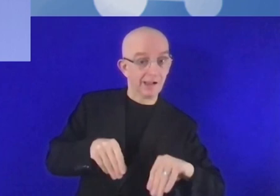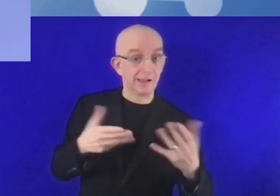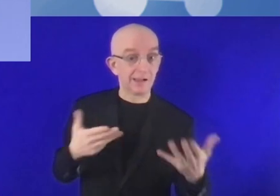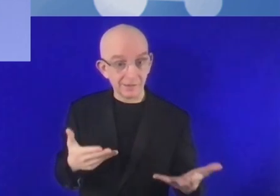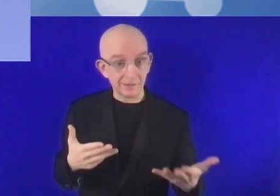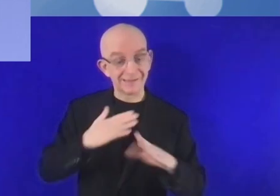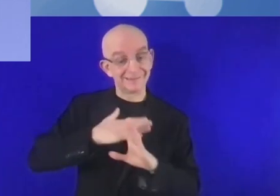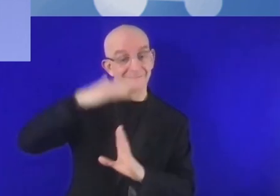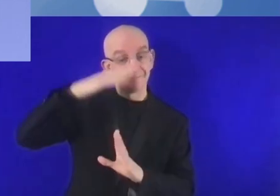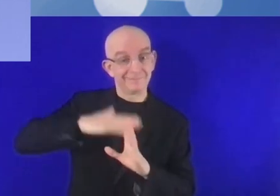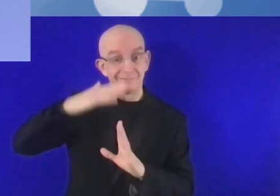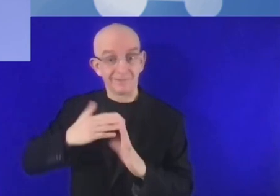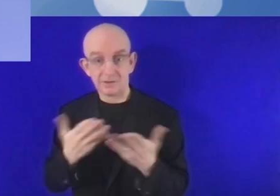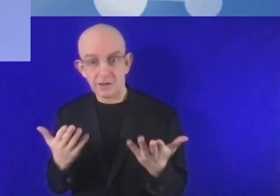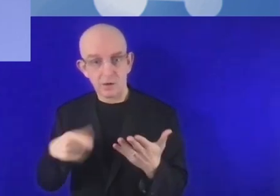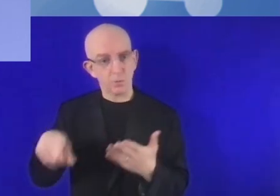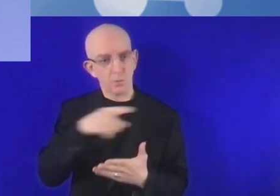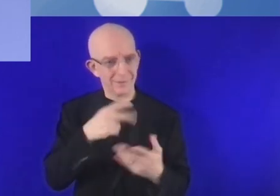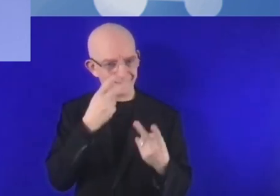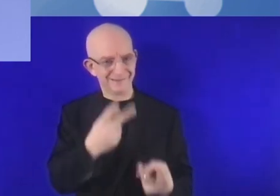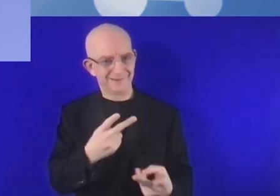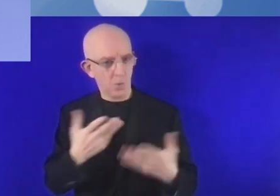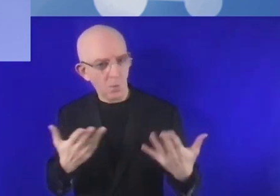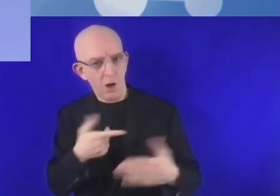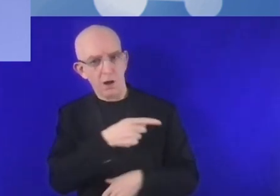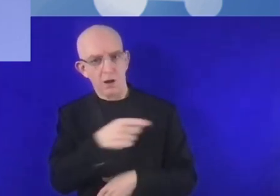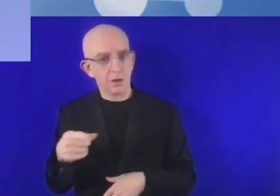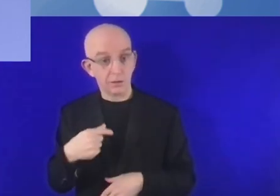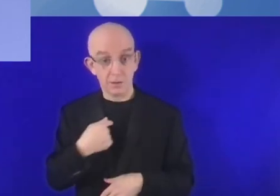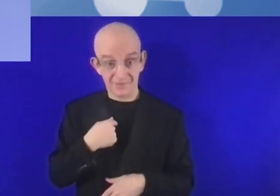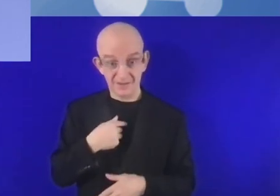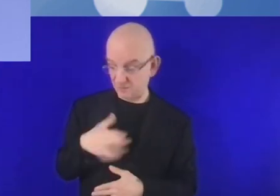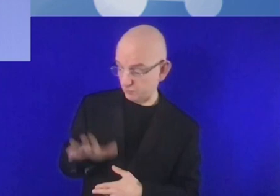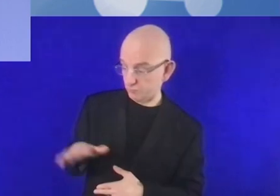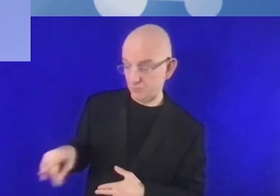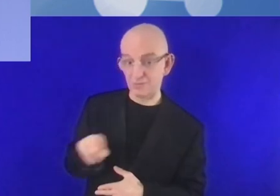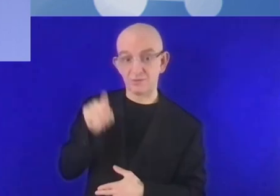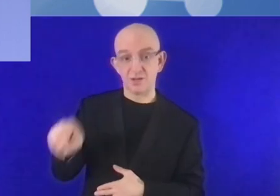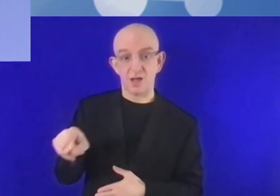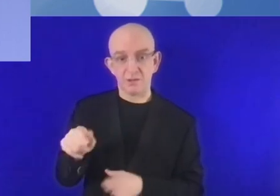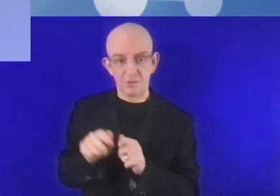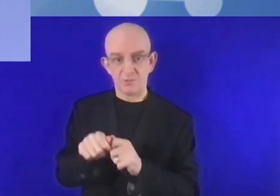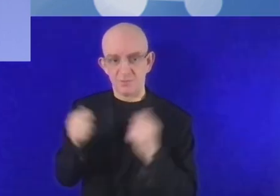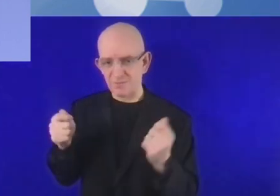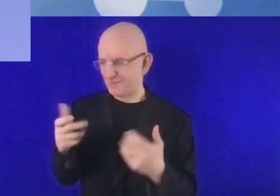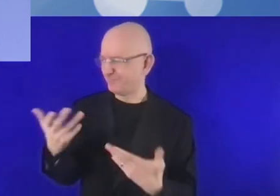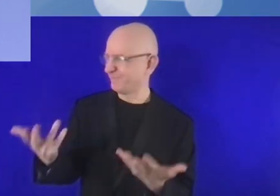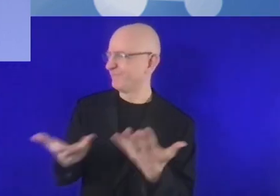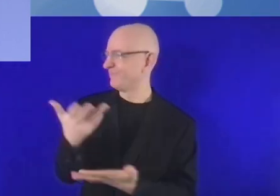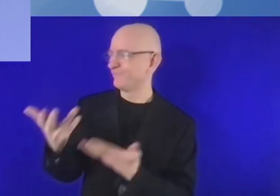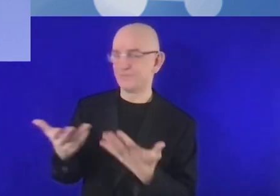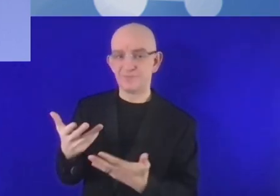Nie chciałbym, aby moje dziecko dorastało w świecie, w którym śmieciowe jedzenie postrzegane jest jako